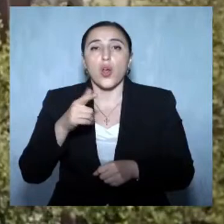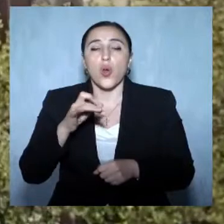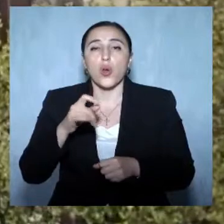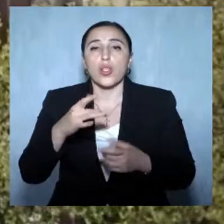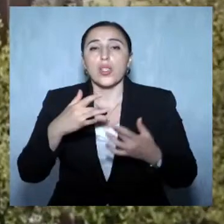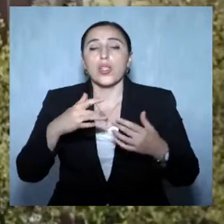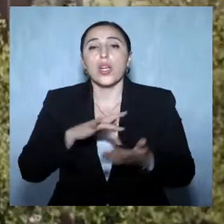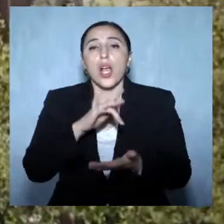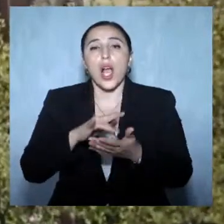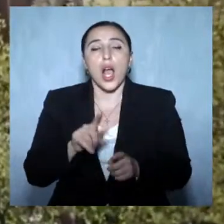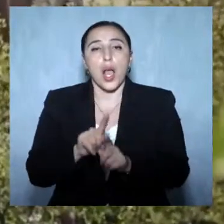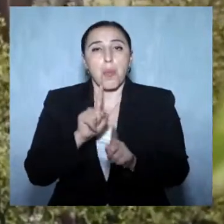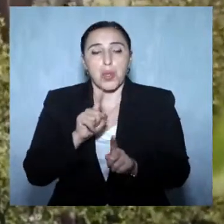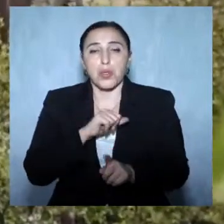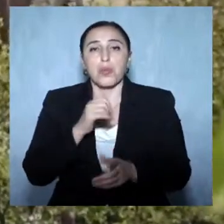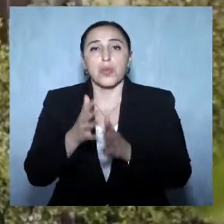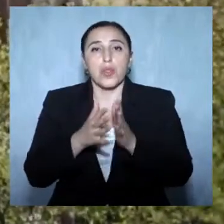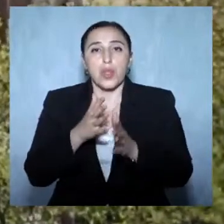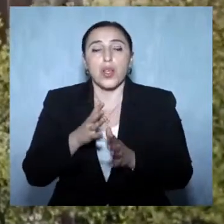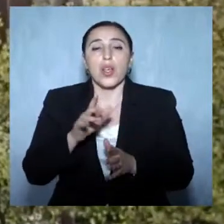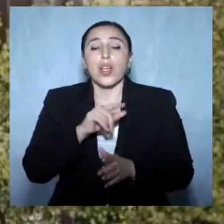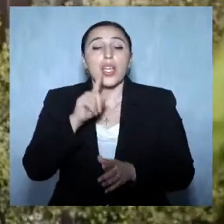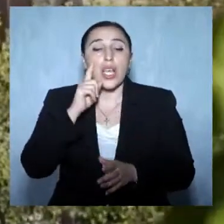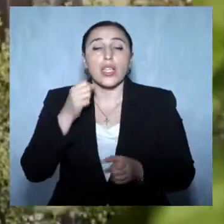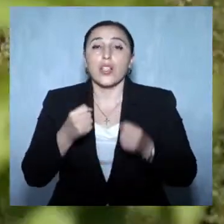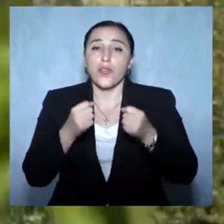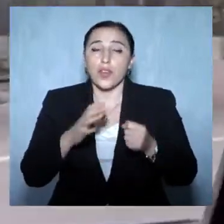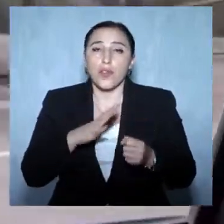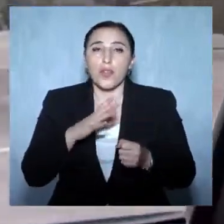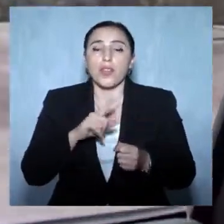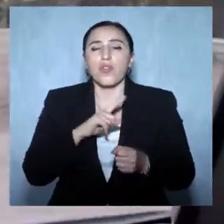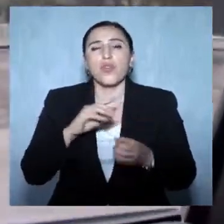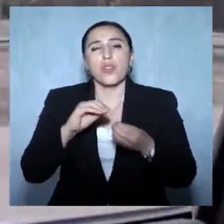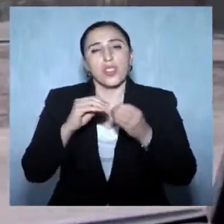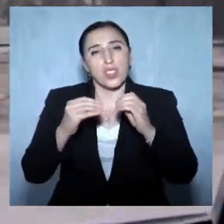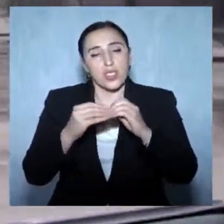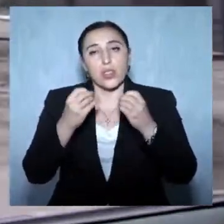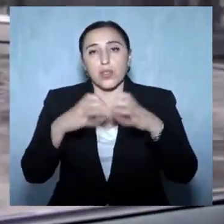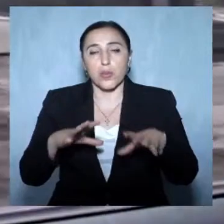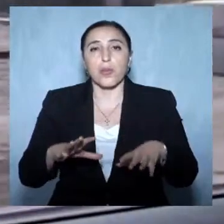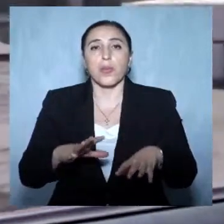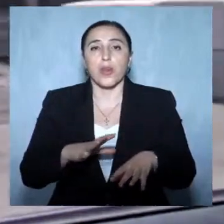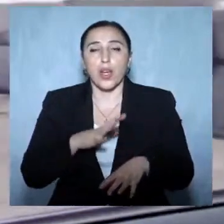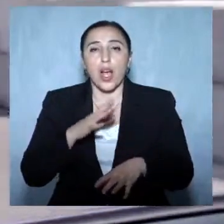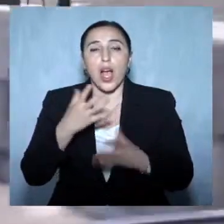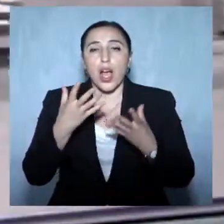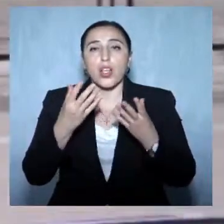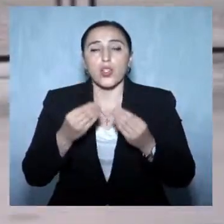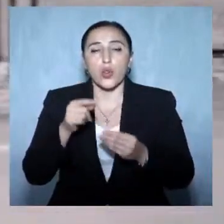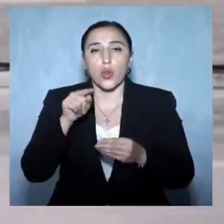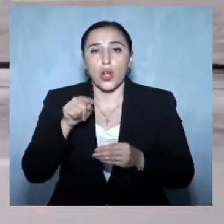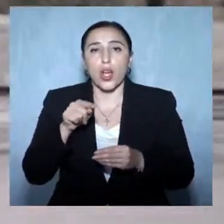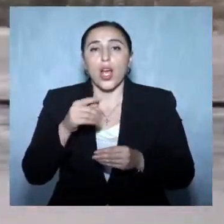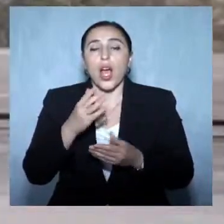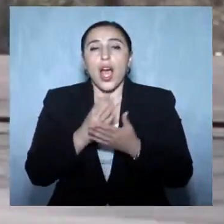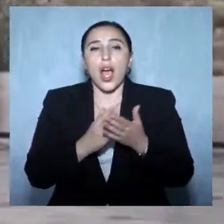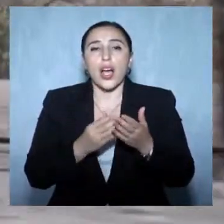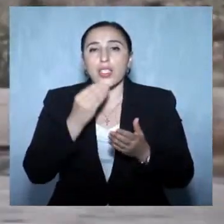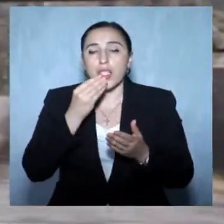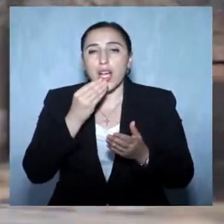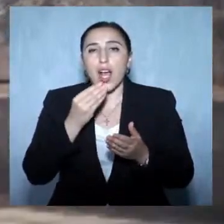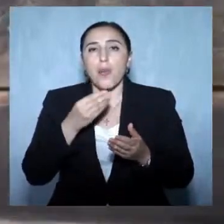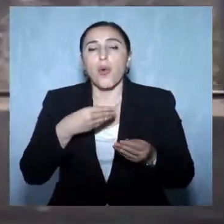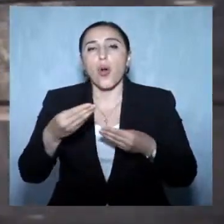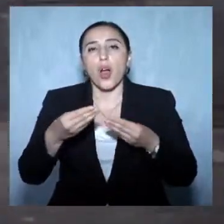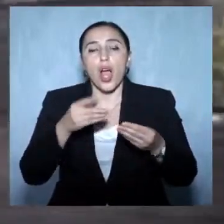Վացի մեկենայում նաև որոտանցի երիտասարդներ են եղել։ տահաչ միջադեպից հետո այսօր հայց առայողների համար հած տեղափոխվել է հայ